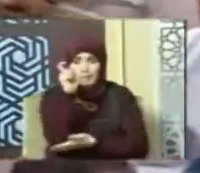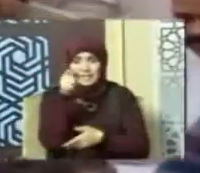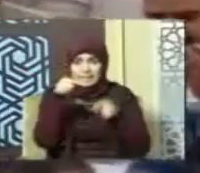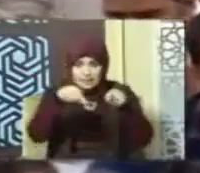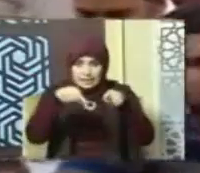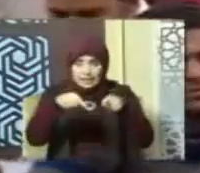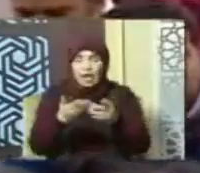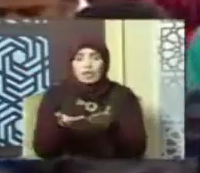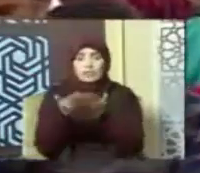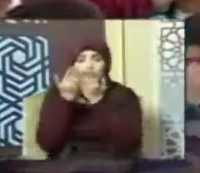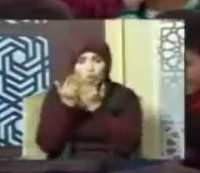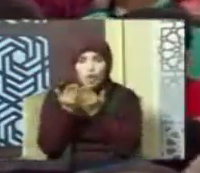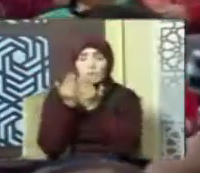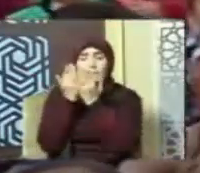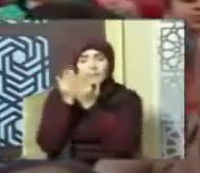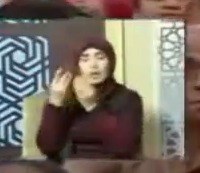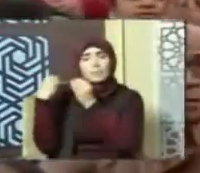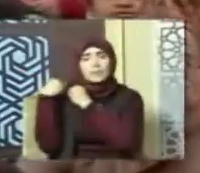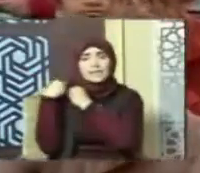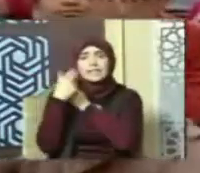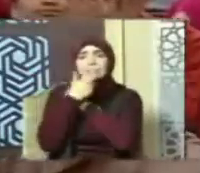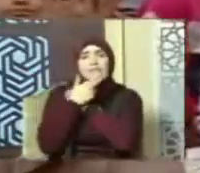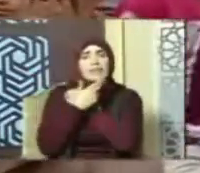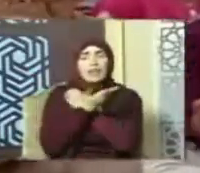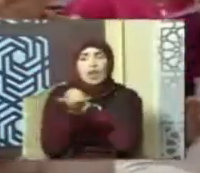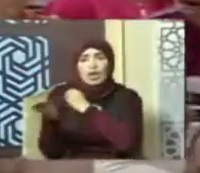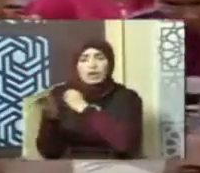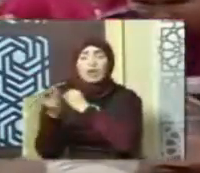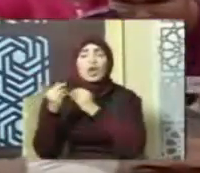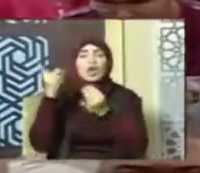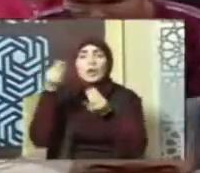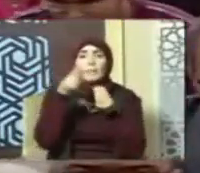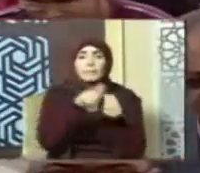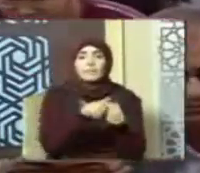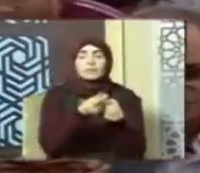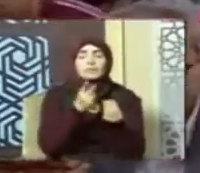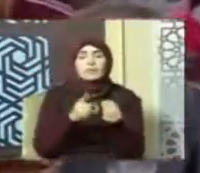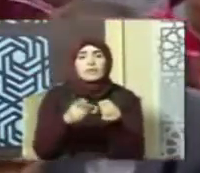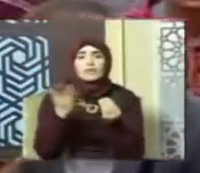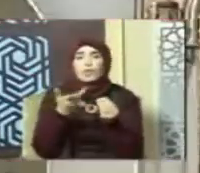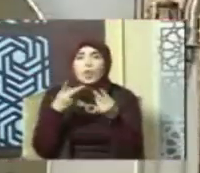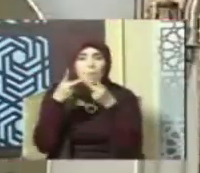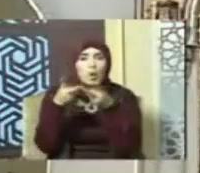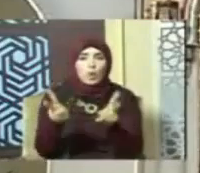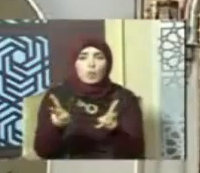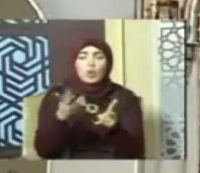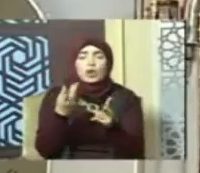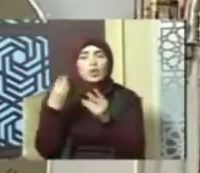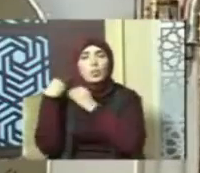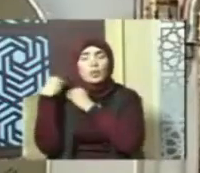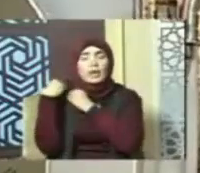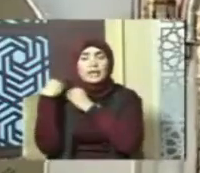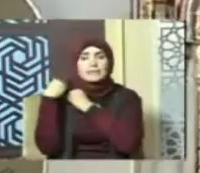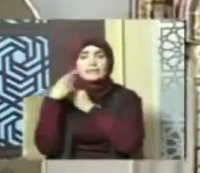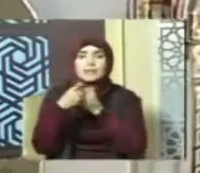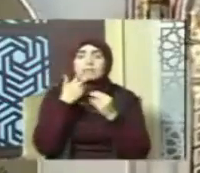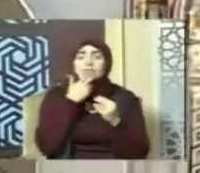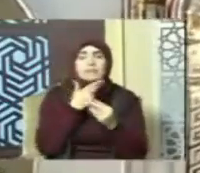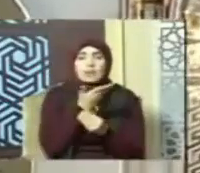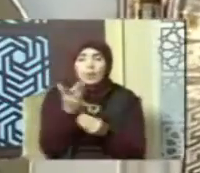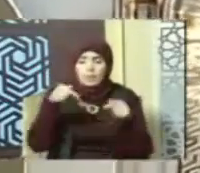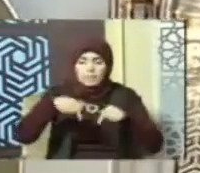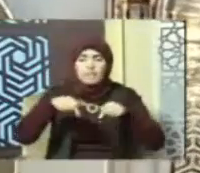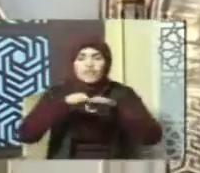عمارة للكون بخير، فاجعل أمره مقبولا وجازه بما قدم في